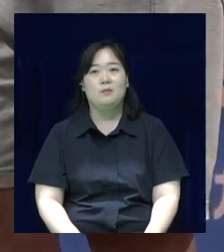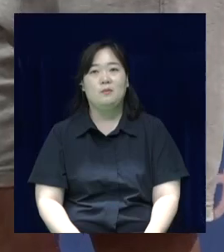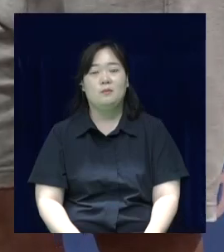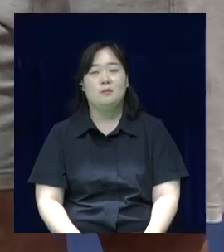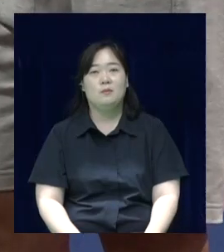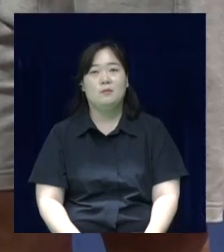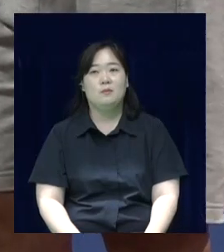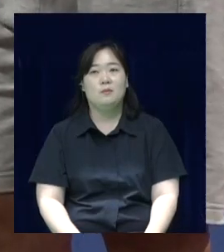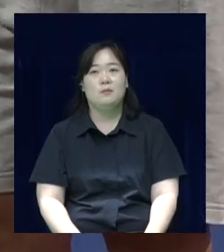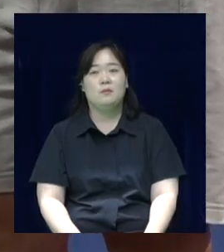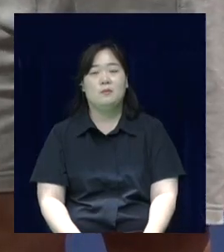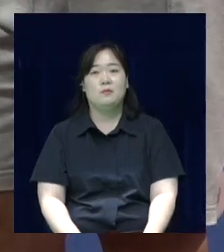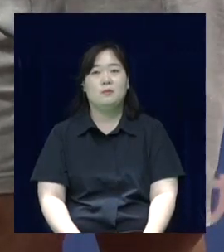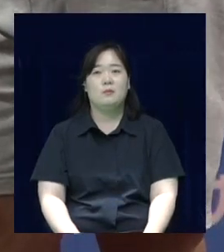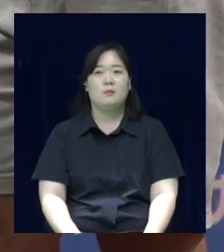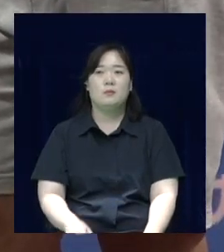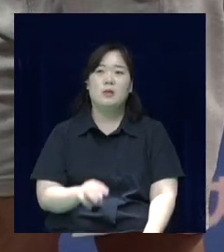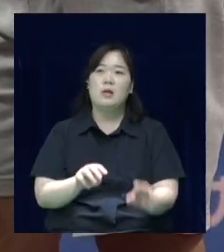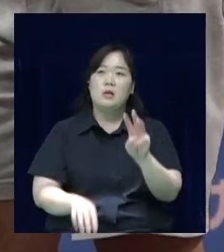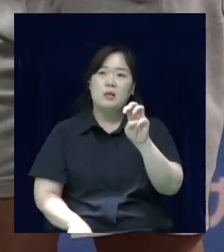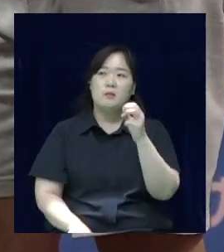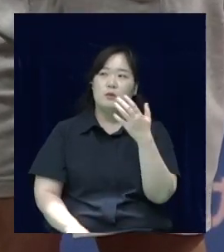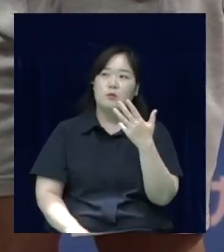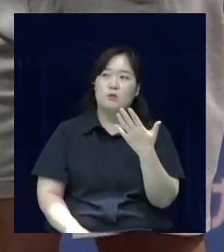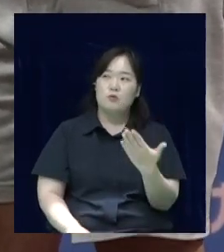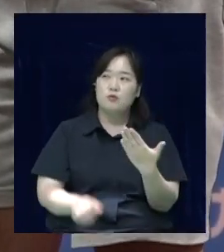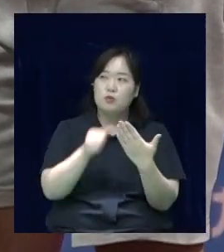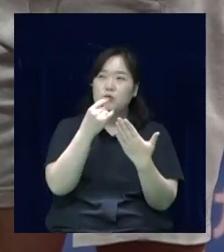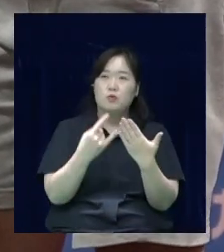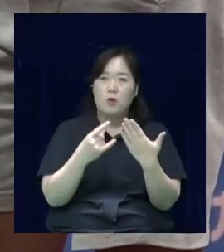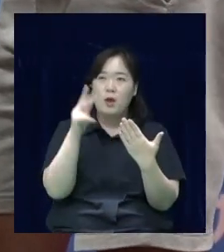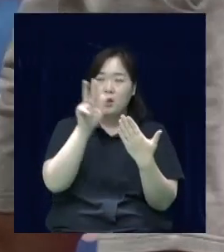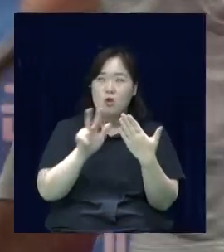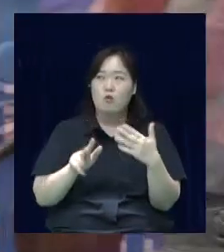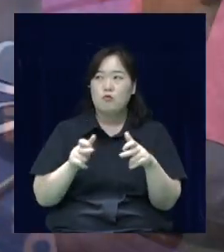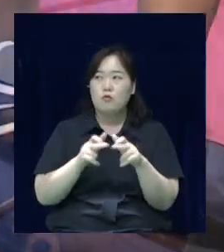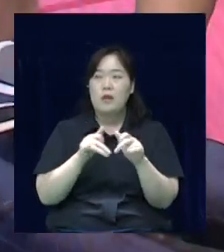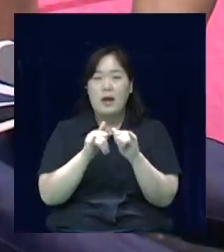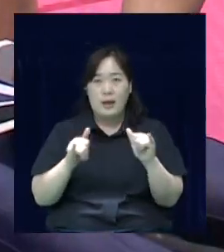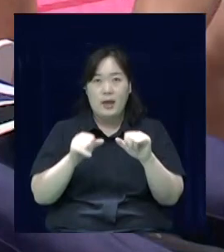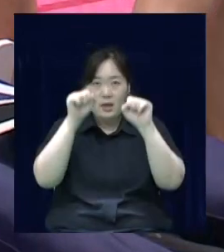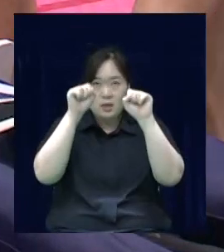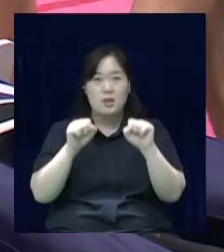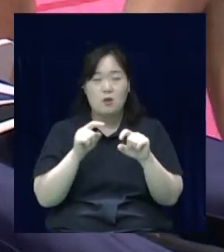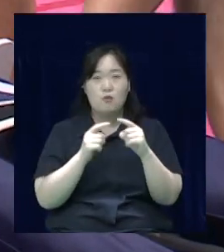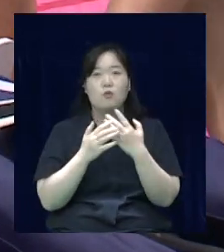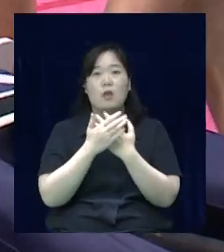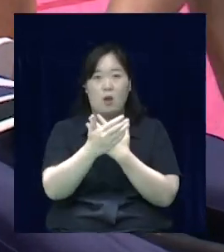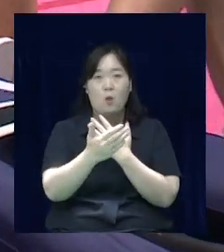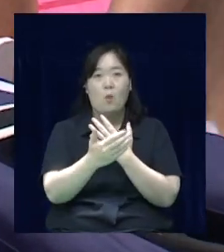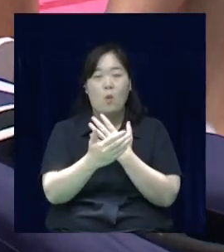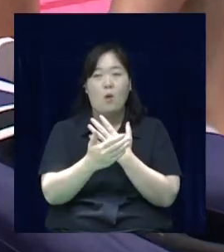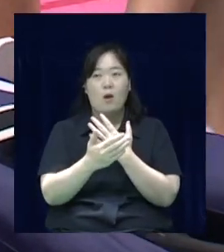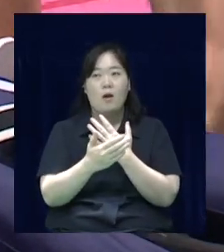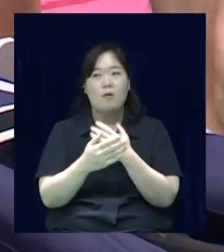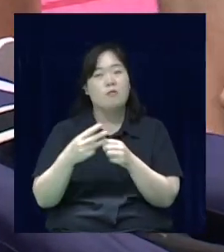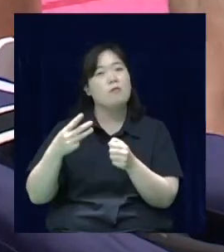박정훈 선수는 지난 39회 전국 장애인 체전에서 마이너스 65kg급에서 3위한 기록이 있습니다. 네.